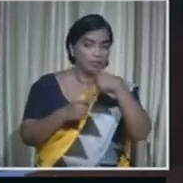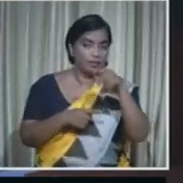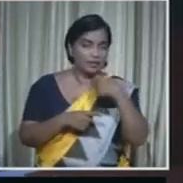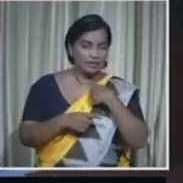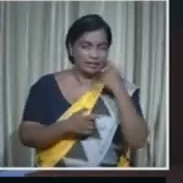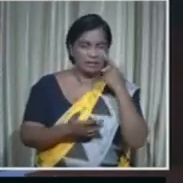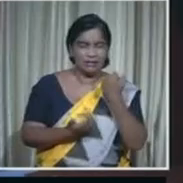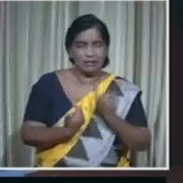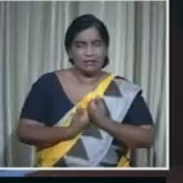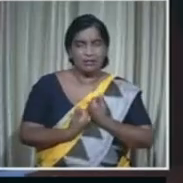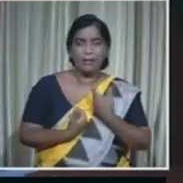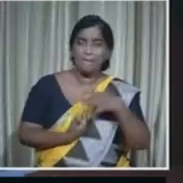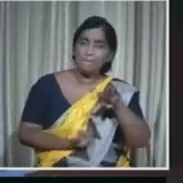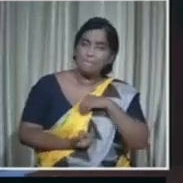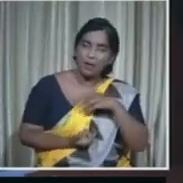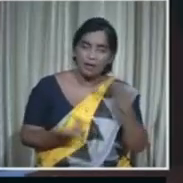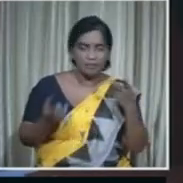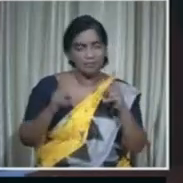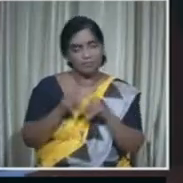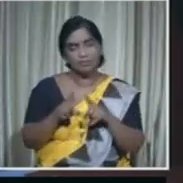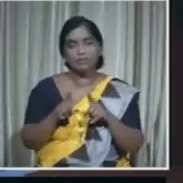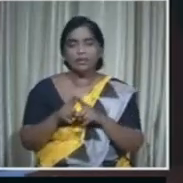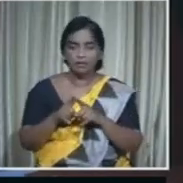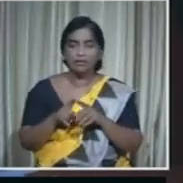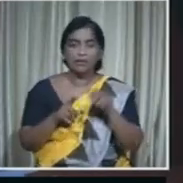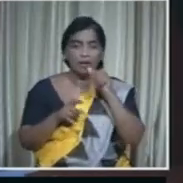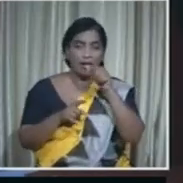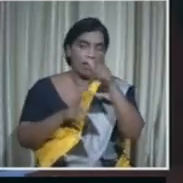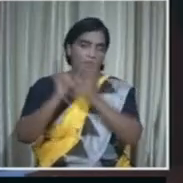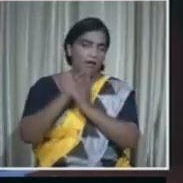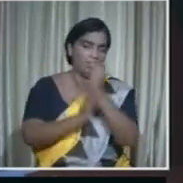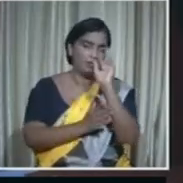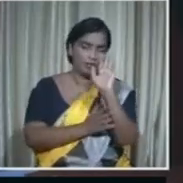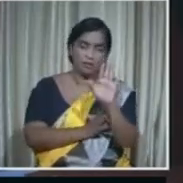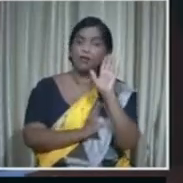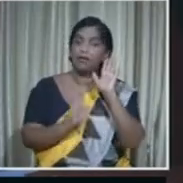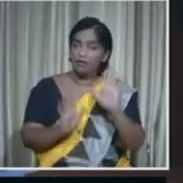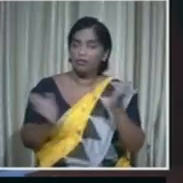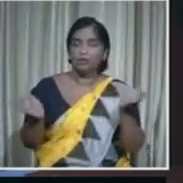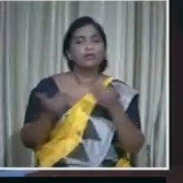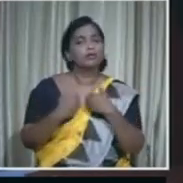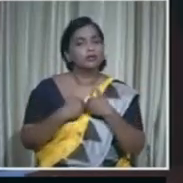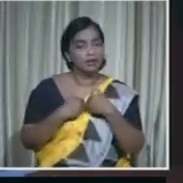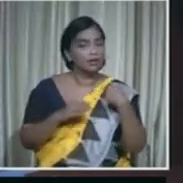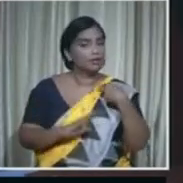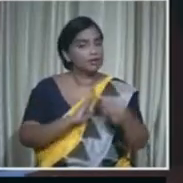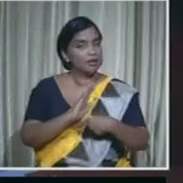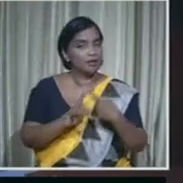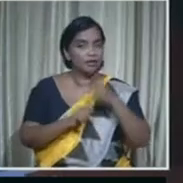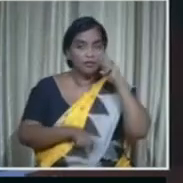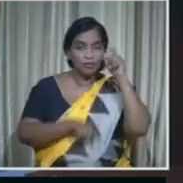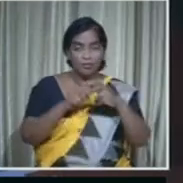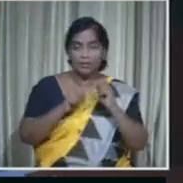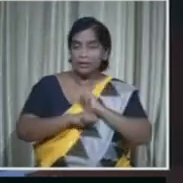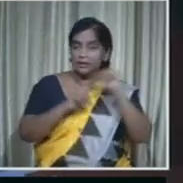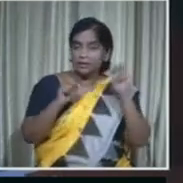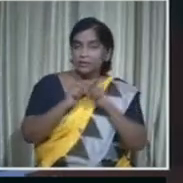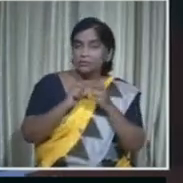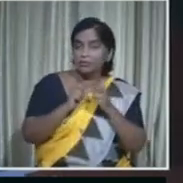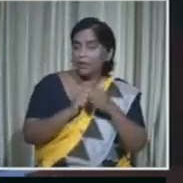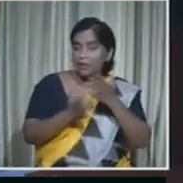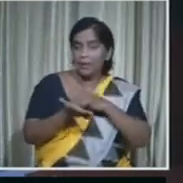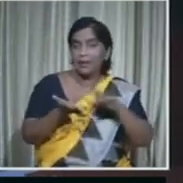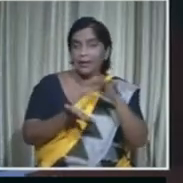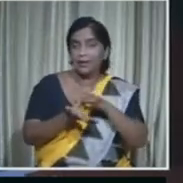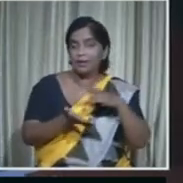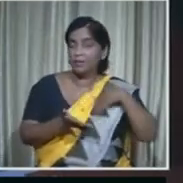පුළුවන්, නොපිළිගන්න පුළුවන්. ඒක තමුන්නාන්සලගේ අයිතිය. ඒත් අපි මේ රටේ ජනතාවගේ මේ අරගලයේ දැන් කේන්ද්‍රීය සාධක දෙක